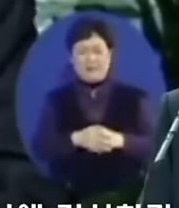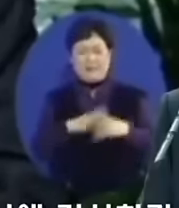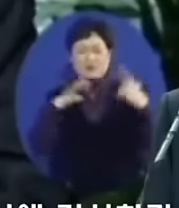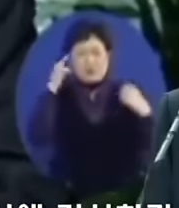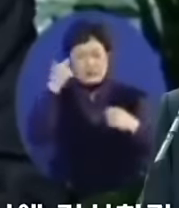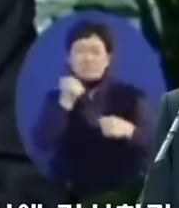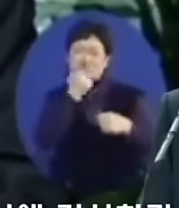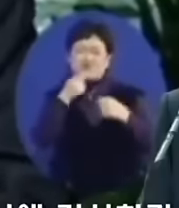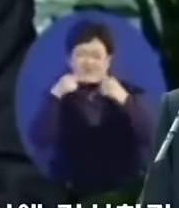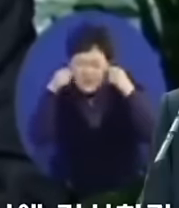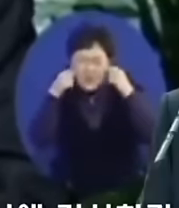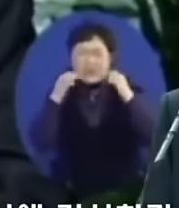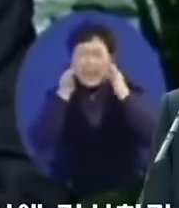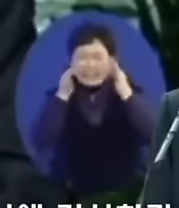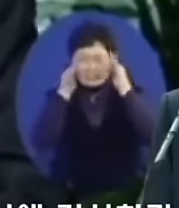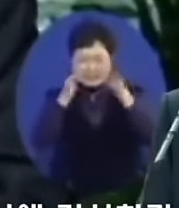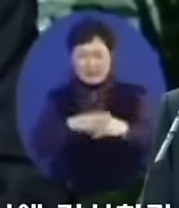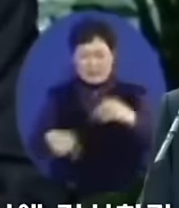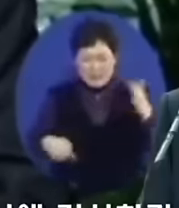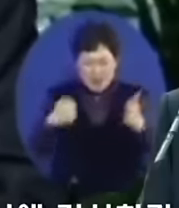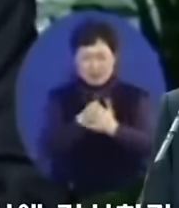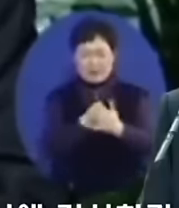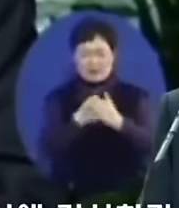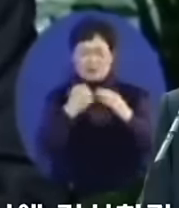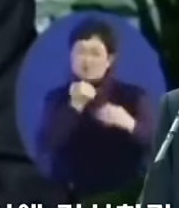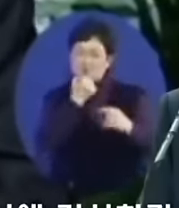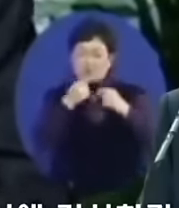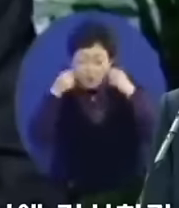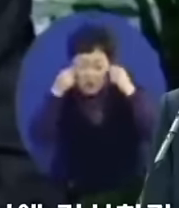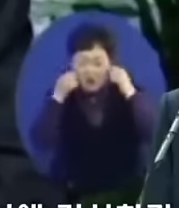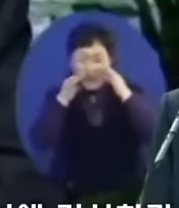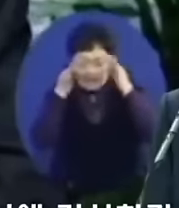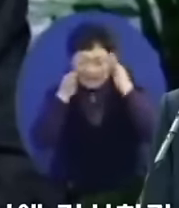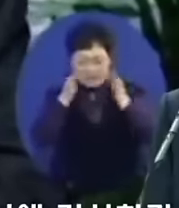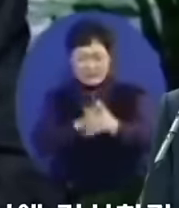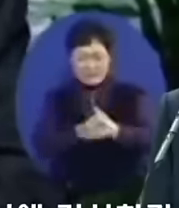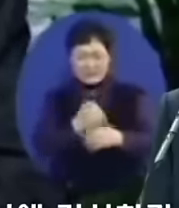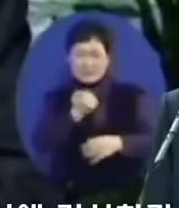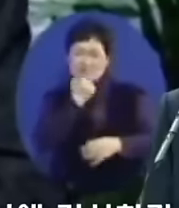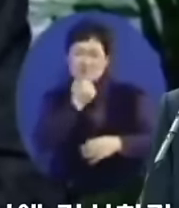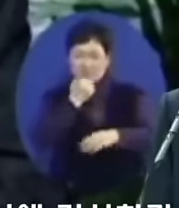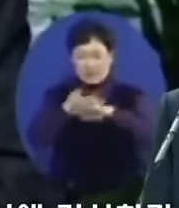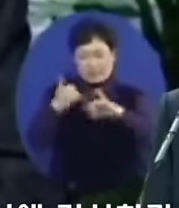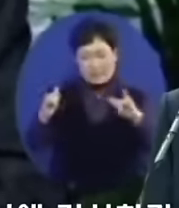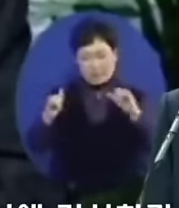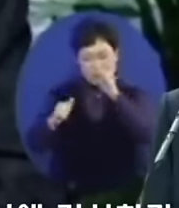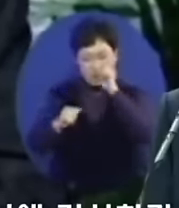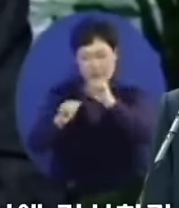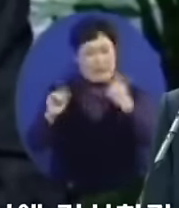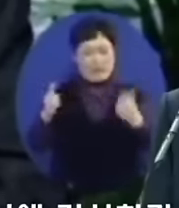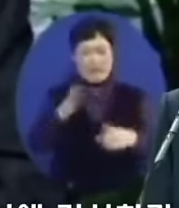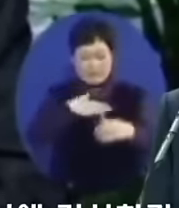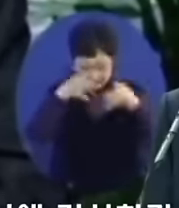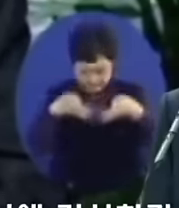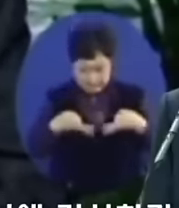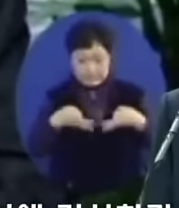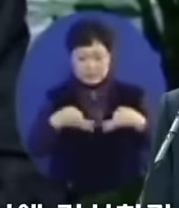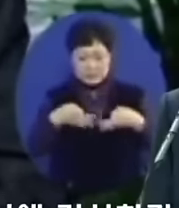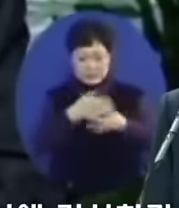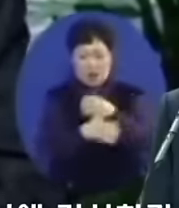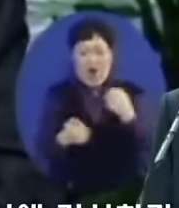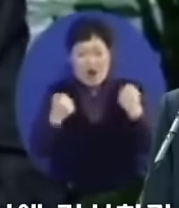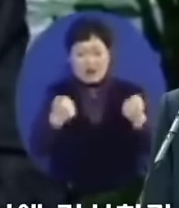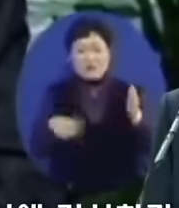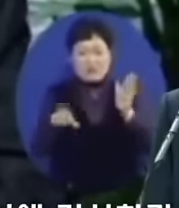웃으려고 애를 많이 씁니다. 결심을 하고 웃으려고 하는 것입니다. 웃는 것 다른 사람 좋아하라고 웃는 것 아닙니다. 자기가 좋으라고 웃는